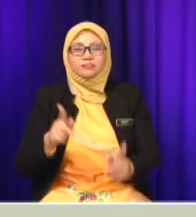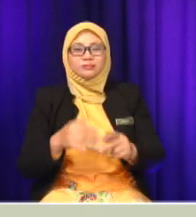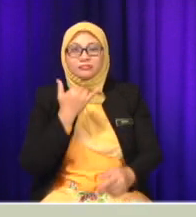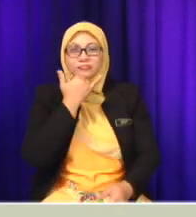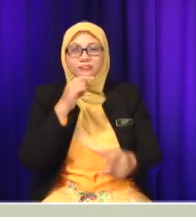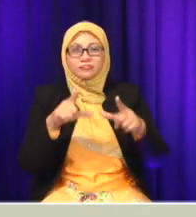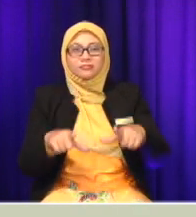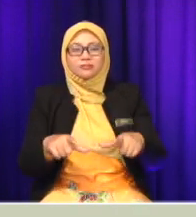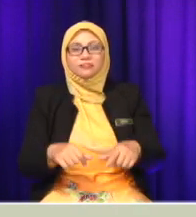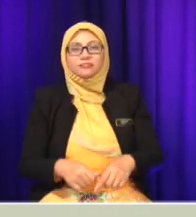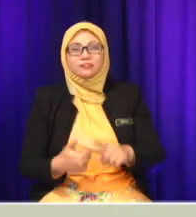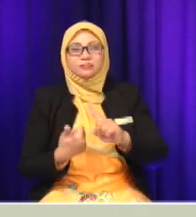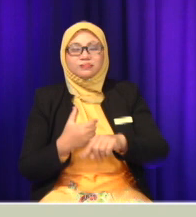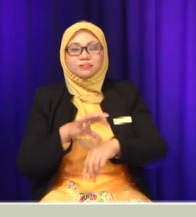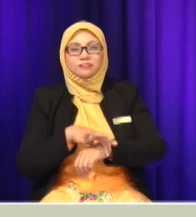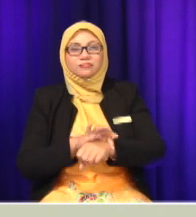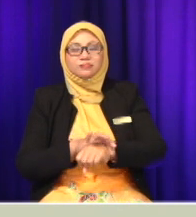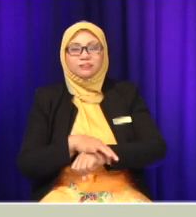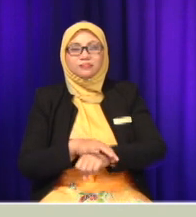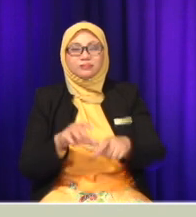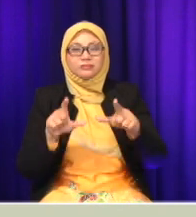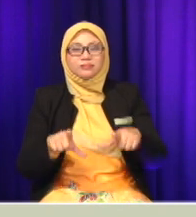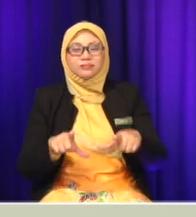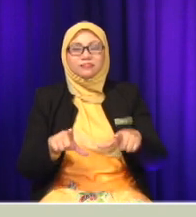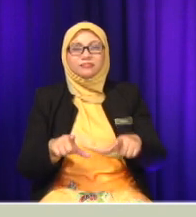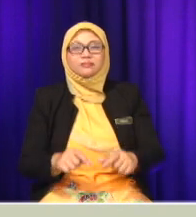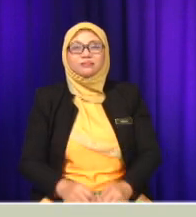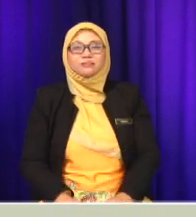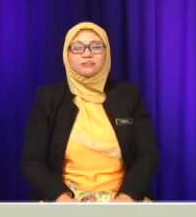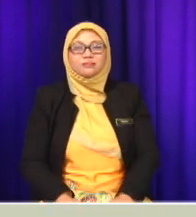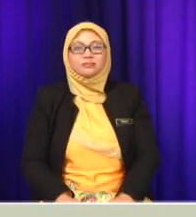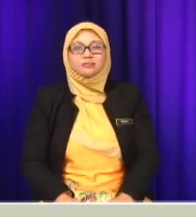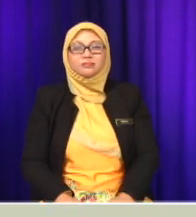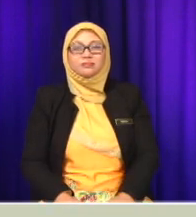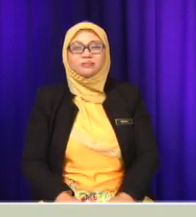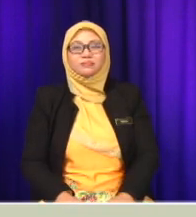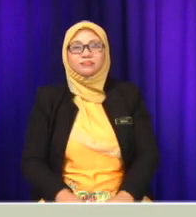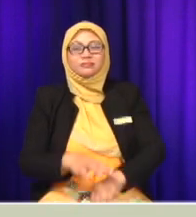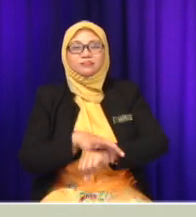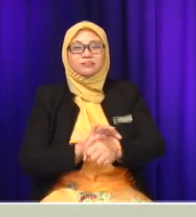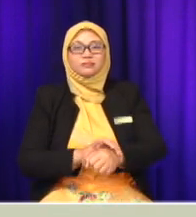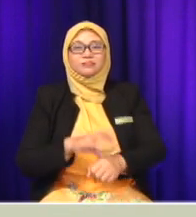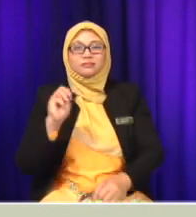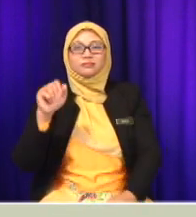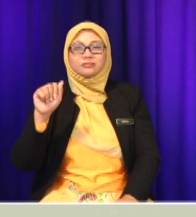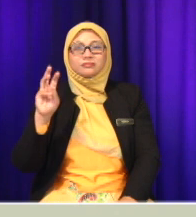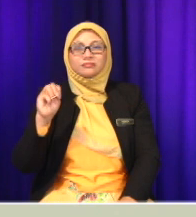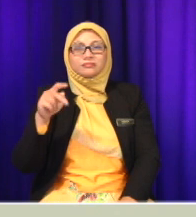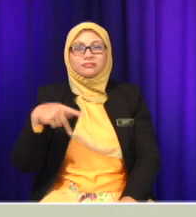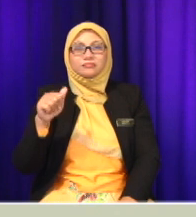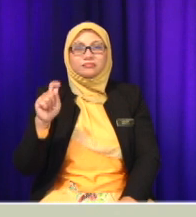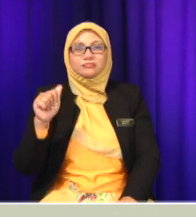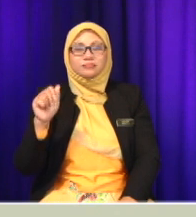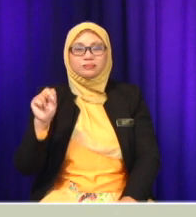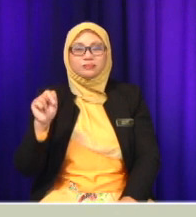pada gelang omboh yang pertama iaitu gelang mampatan yang kedua iaitu gelang pengikis yang ketiga gelang minyak dan